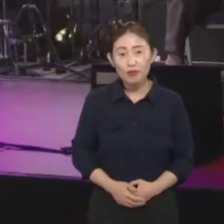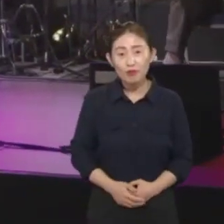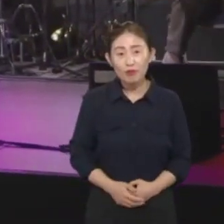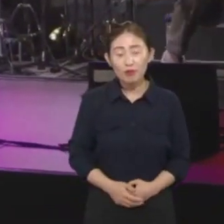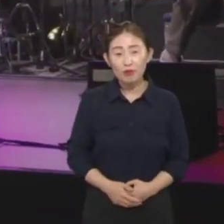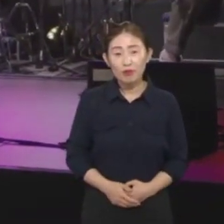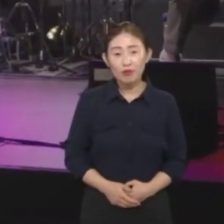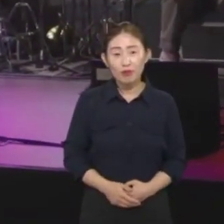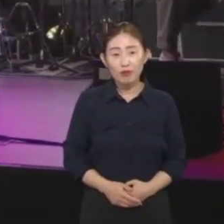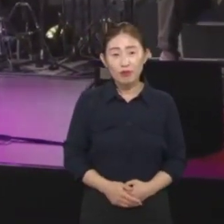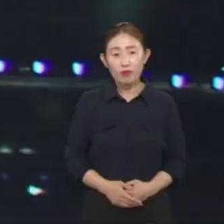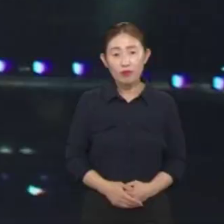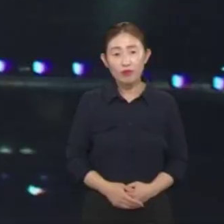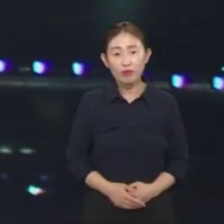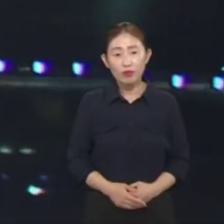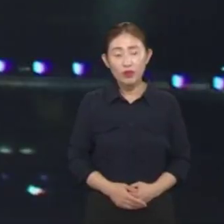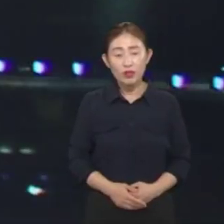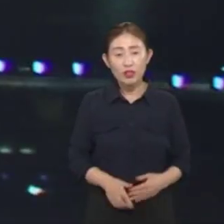조혜원입니다.